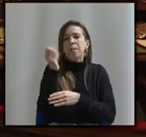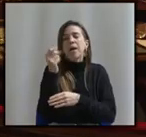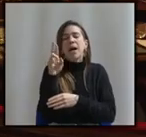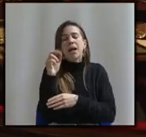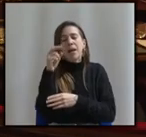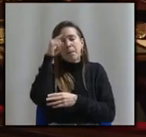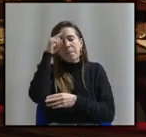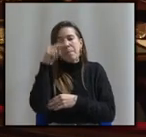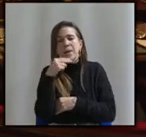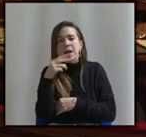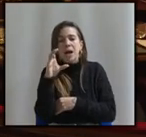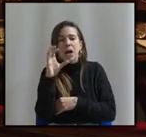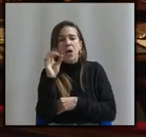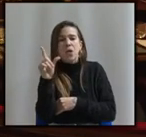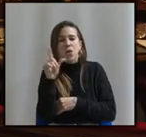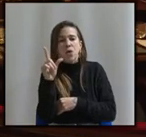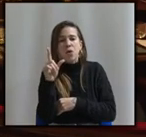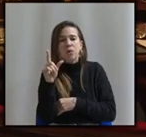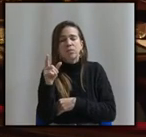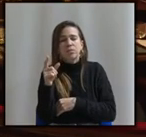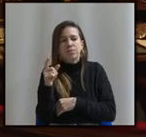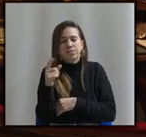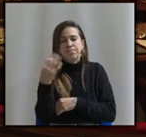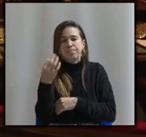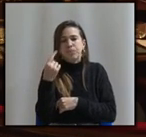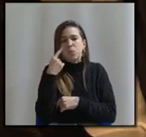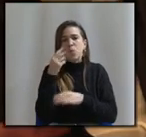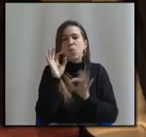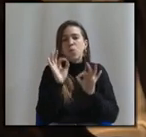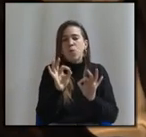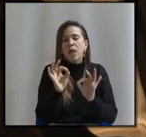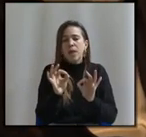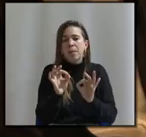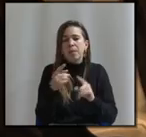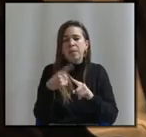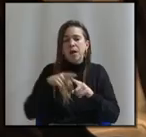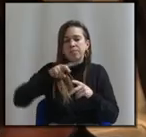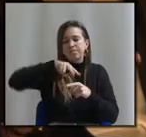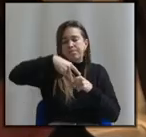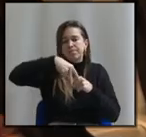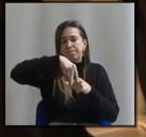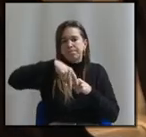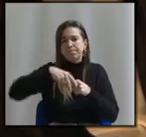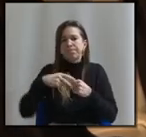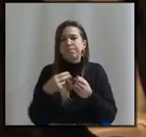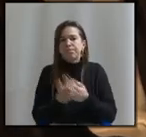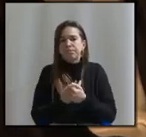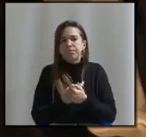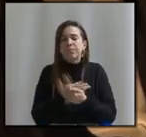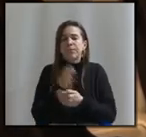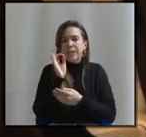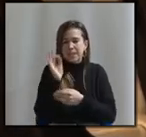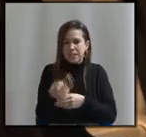perquè principalment hi ha més un cantó que l'altre, però s'han de repassar totes. Li enviaré